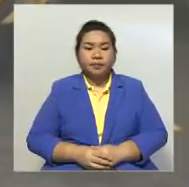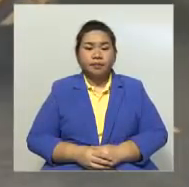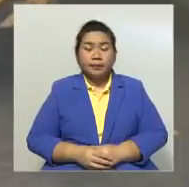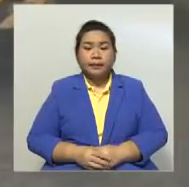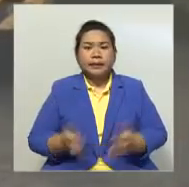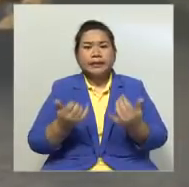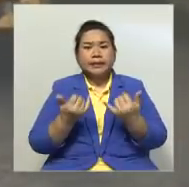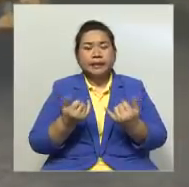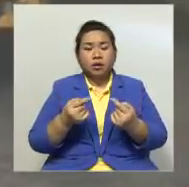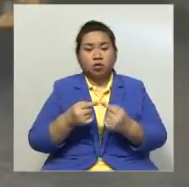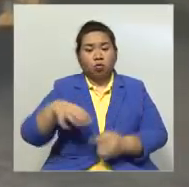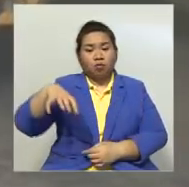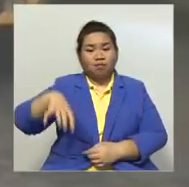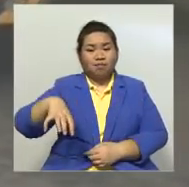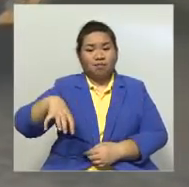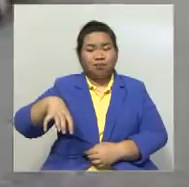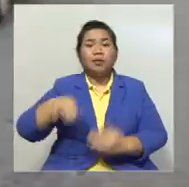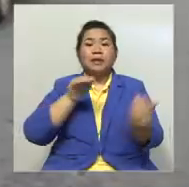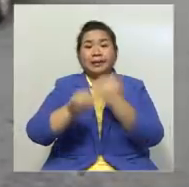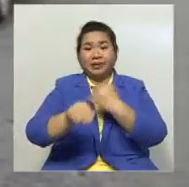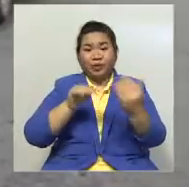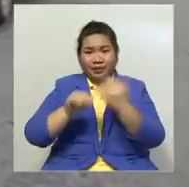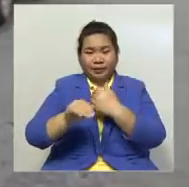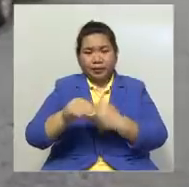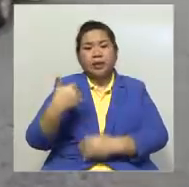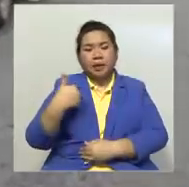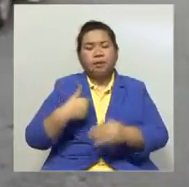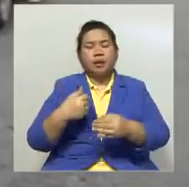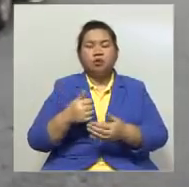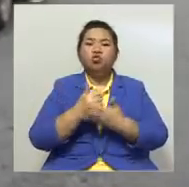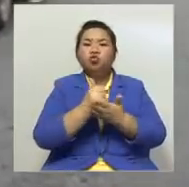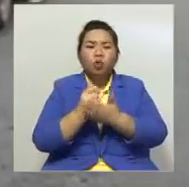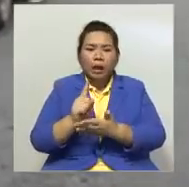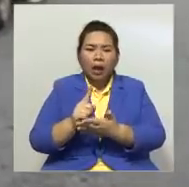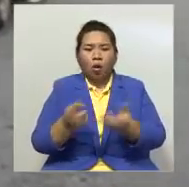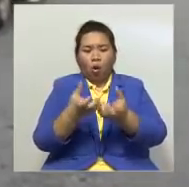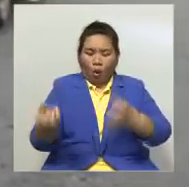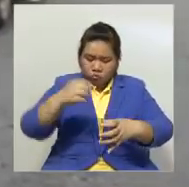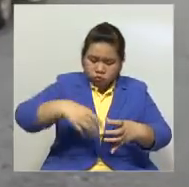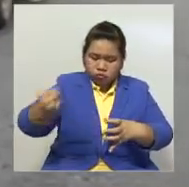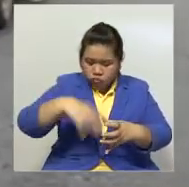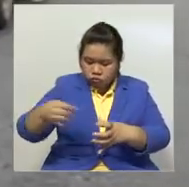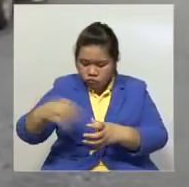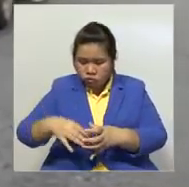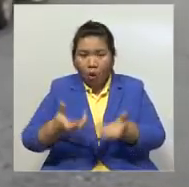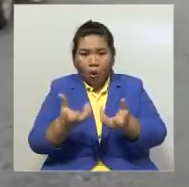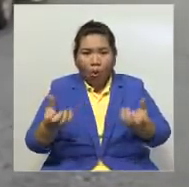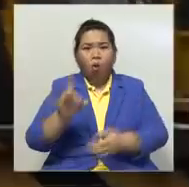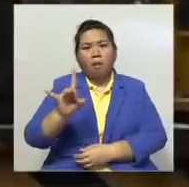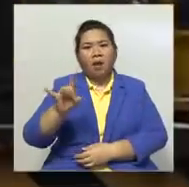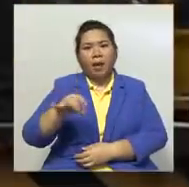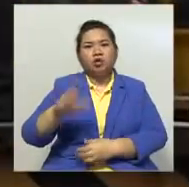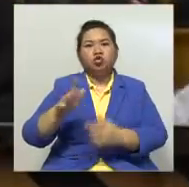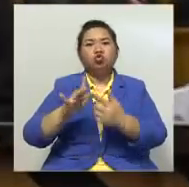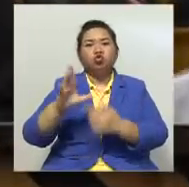ค่ะส่วนที่สำนักงานทางหลวงที่9กรมทางหลวงนะคะได้ระดมเจ้าหน้าที่ค่ะเร่งบรรจุสิ่งของกว่า 8,000 ชุดนะคะมีทั้งผ้